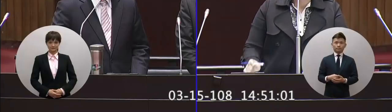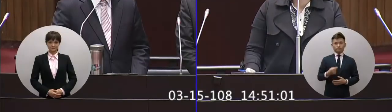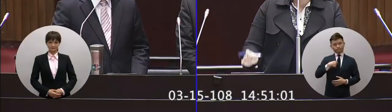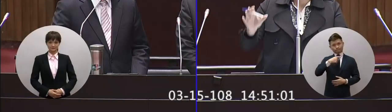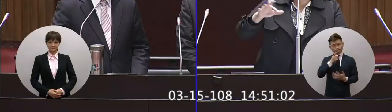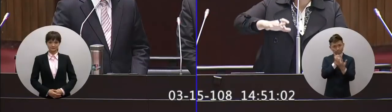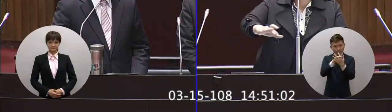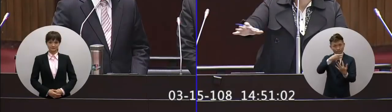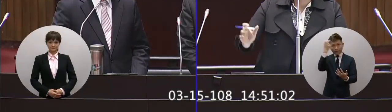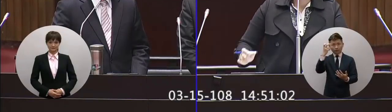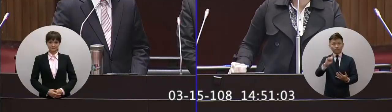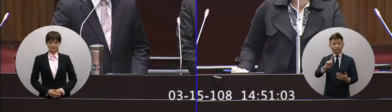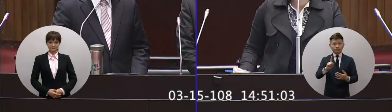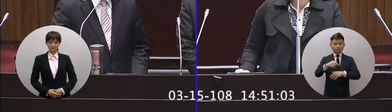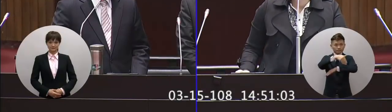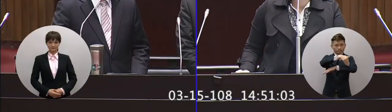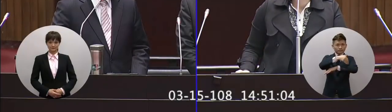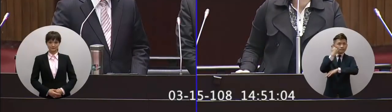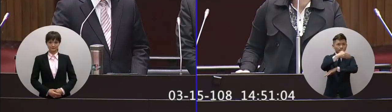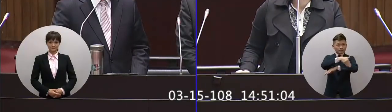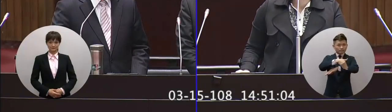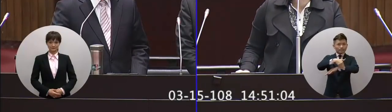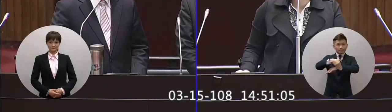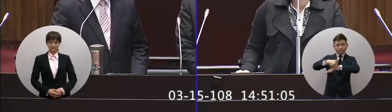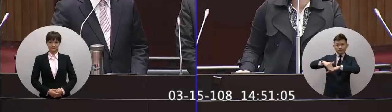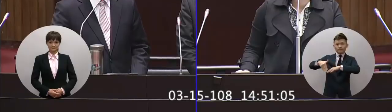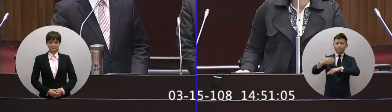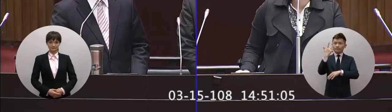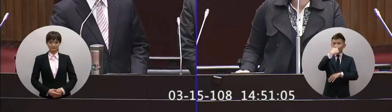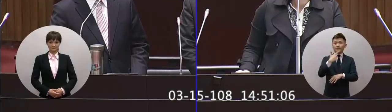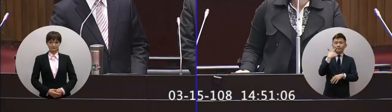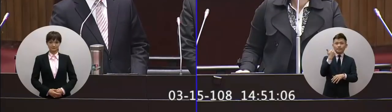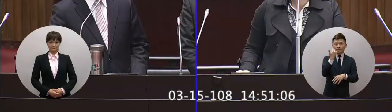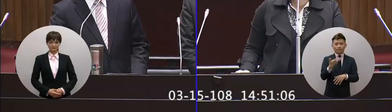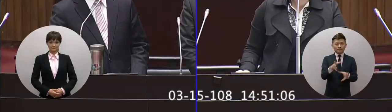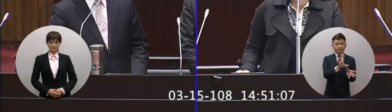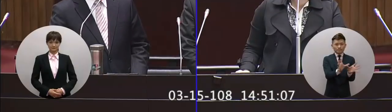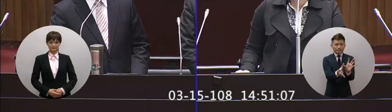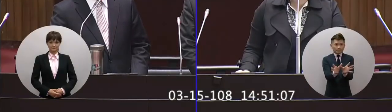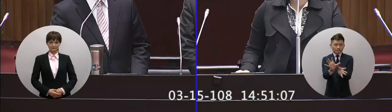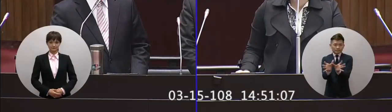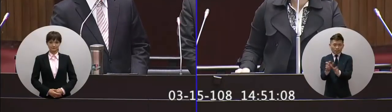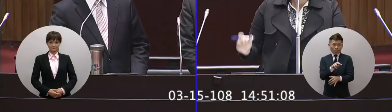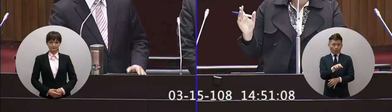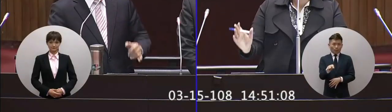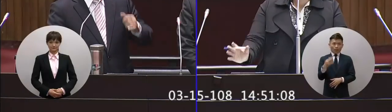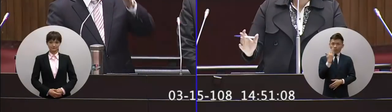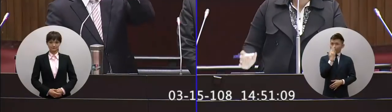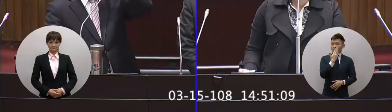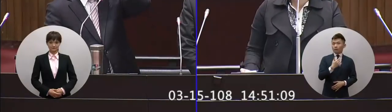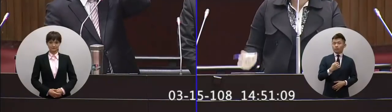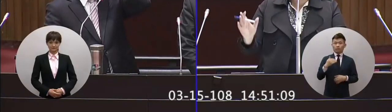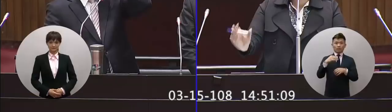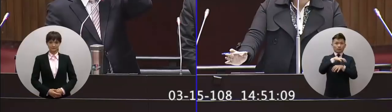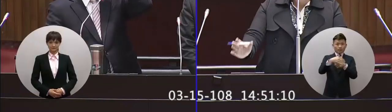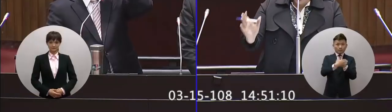发现了在这个沿岸有非常多美丽的珊瑚， 而这些珍贵的珊瑚，有环